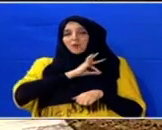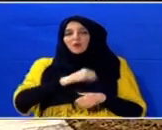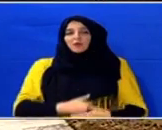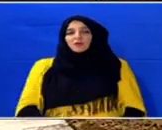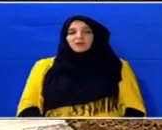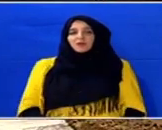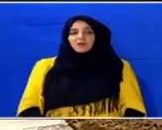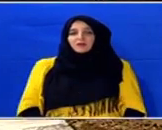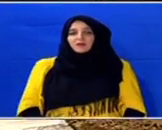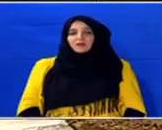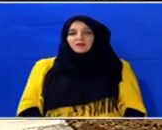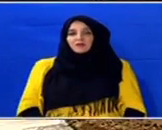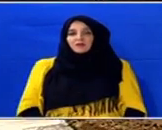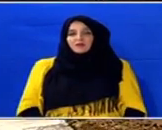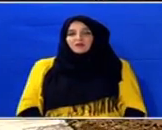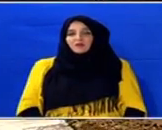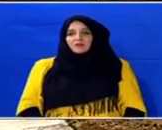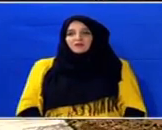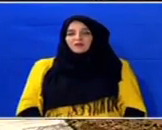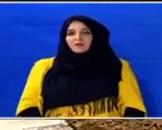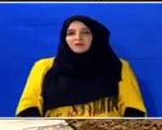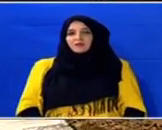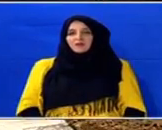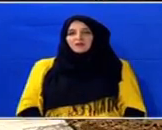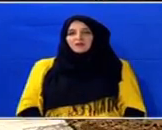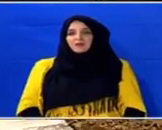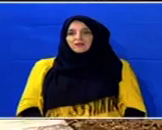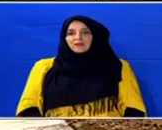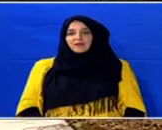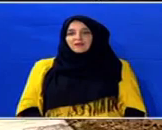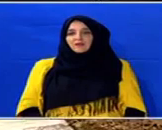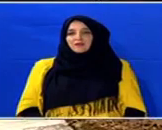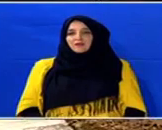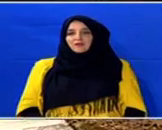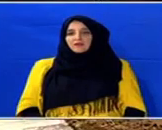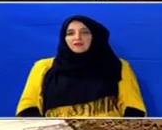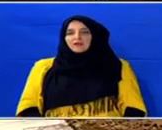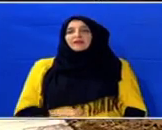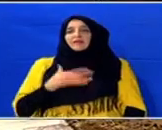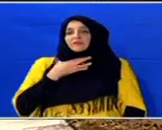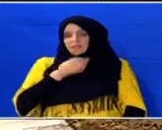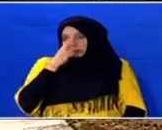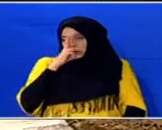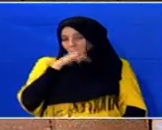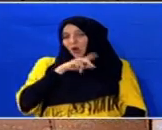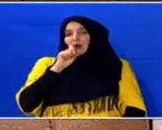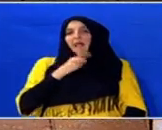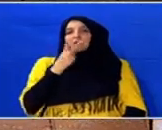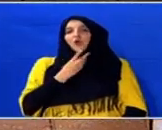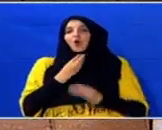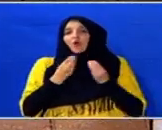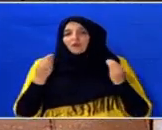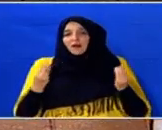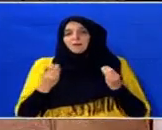أكتنا فيه الشيخ. نعم. الولد توفى. وقتاش توفى ولدك؟ وخلى زوج وليدات رحمه الله. وقتاش